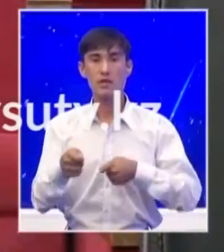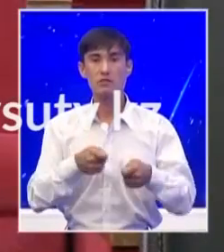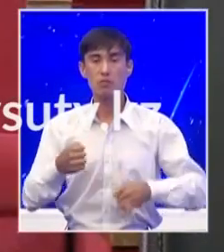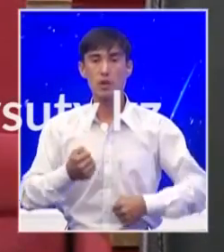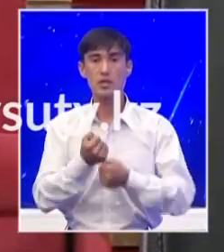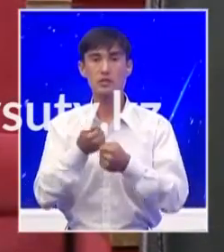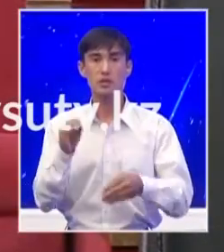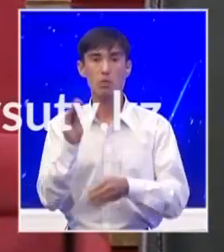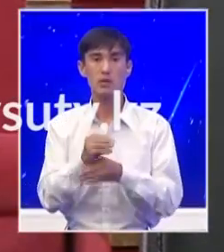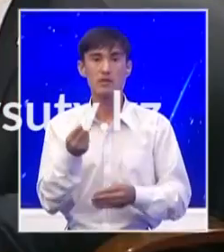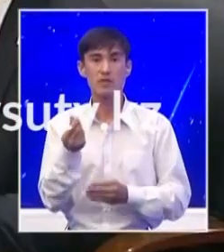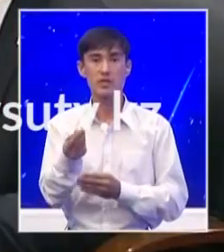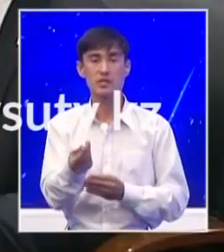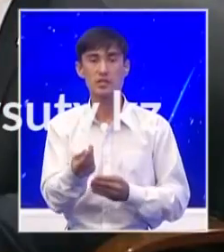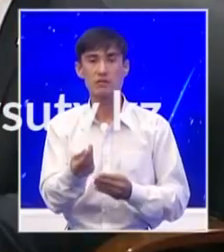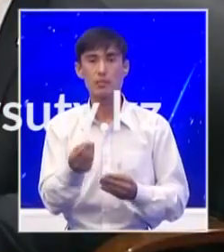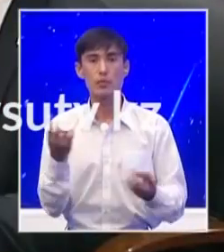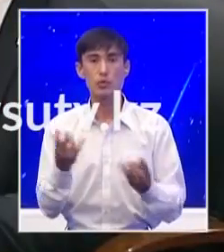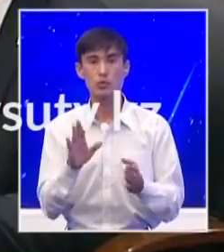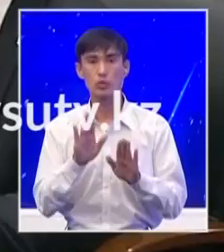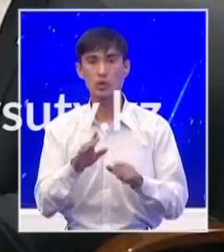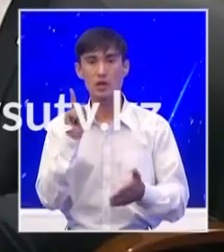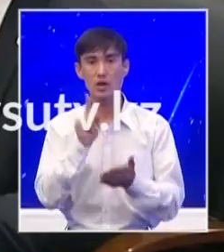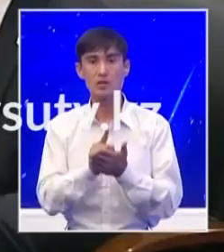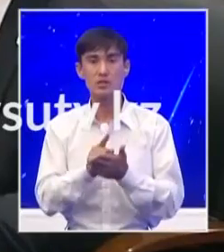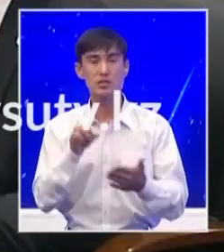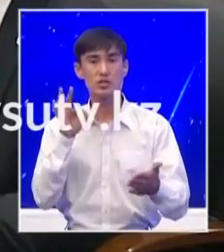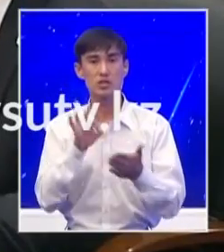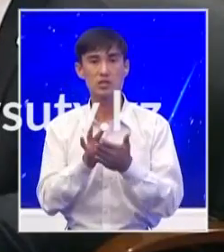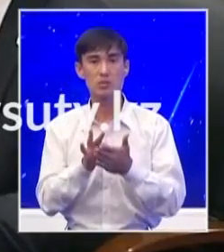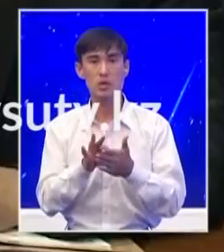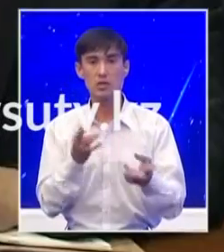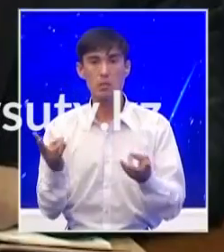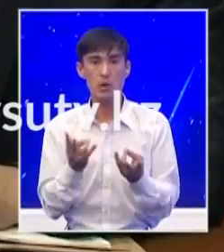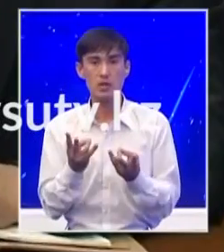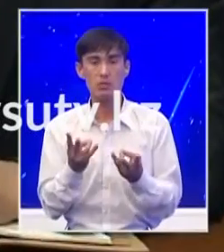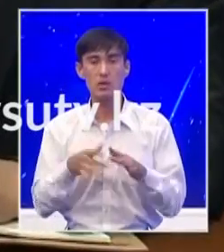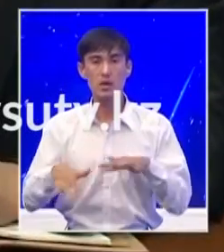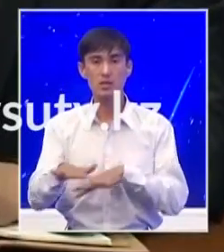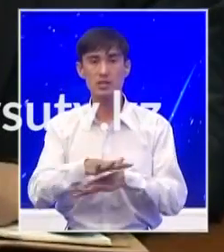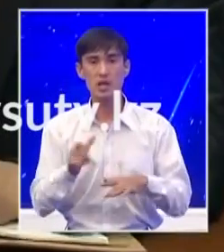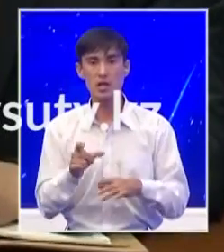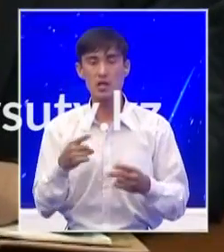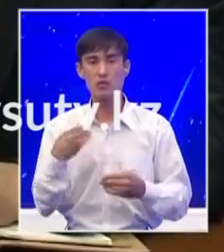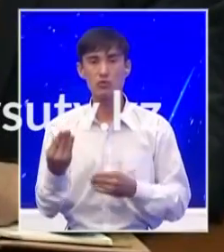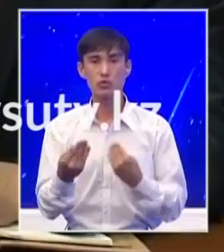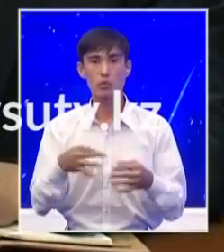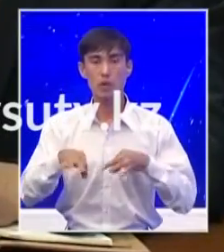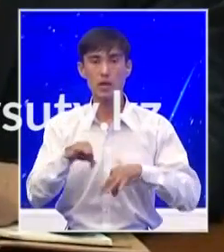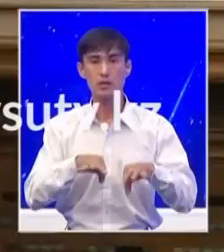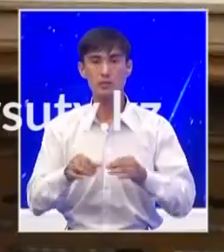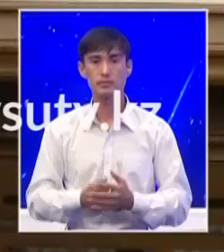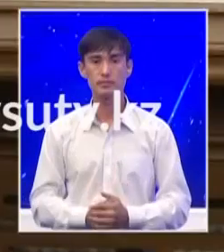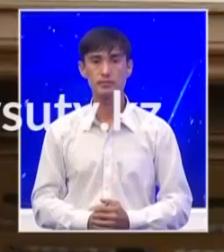и дополнительным финансированием. Нужно только доказать целесообразность и необходимость для населения того или иного проекта.